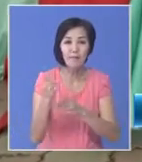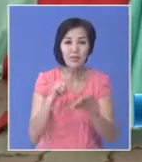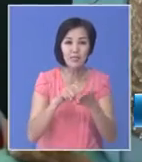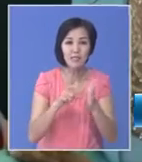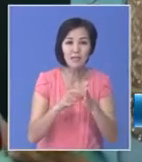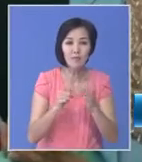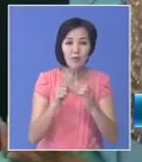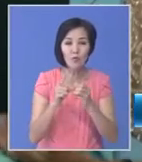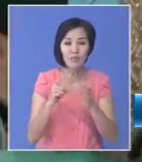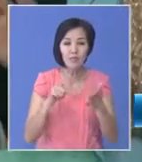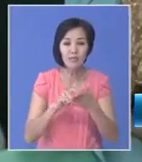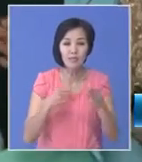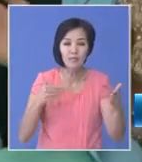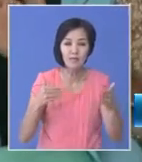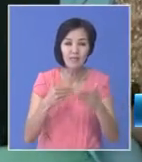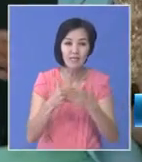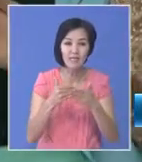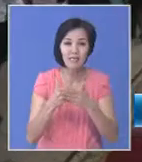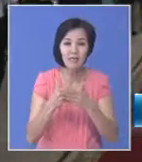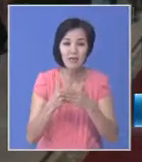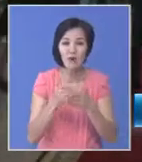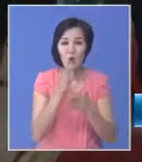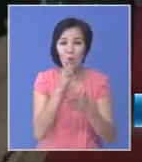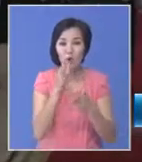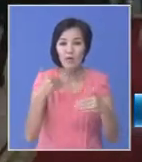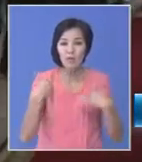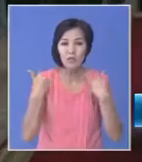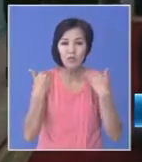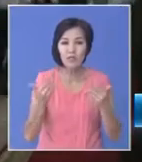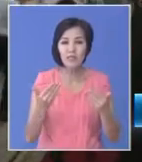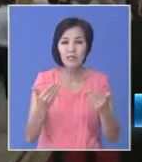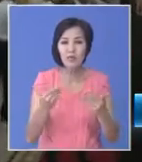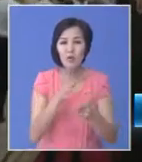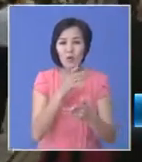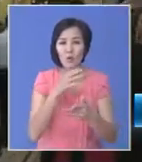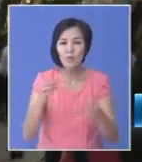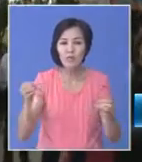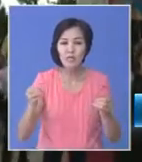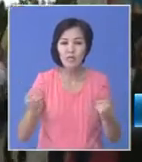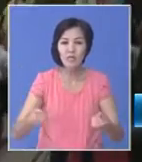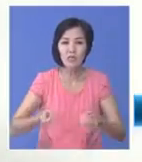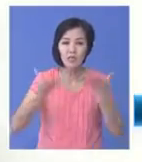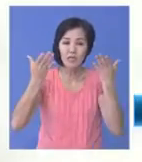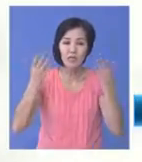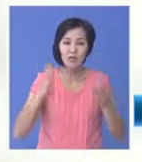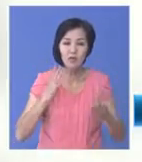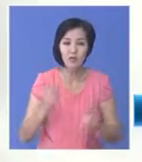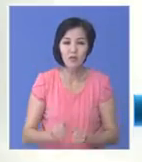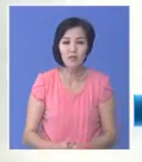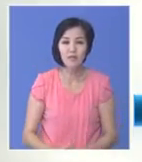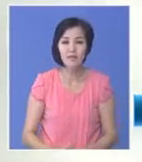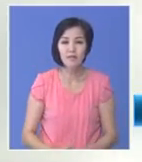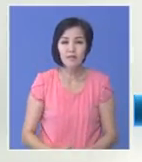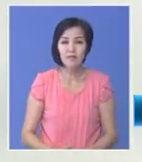бітіргенге дейінгі 11 жыл кезең келісті көрсетілді. Түлектер аманат айтылып, сан түсті шарлар әуеге ұшырылды.